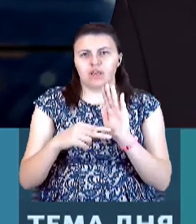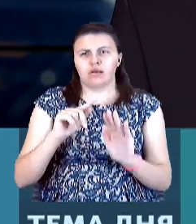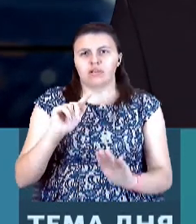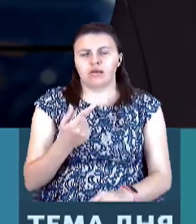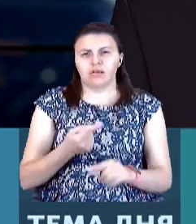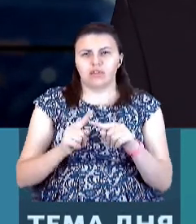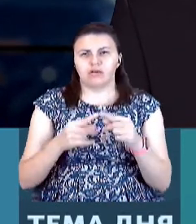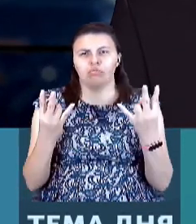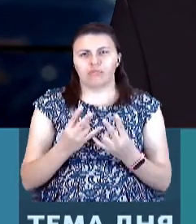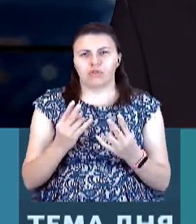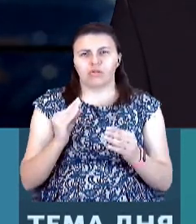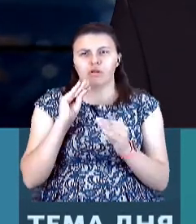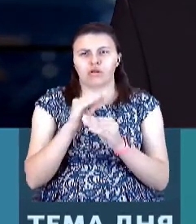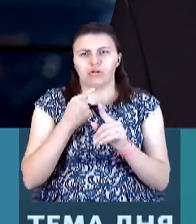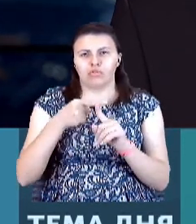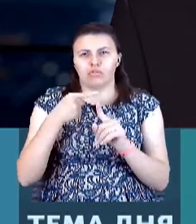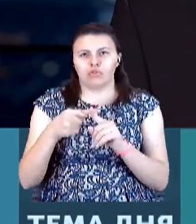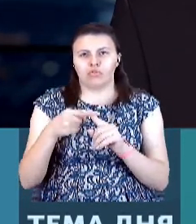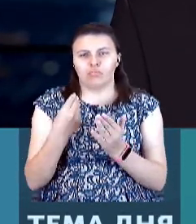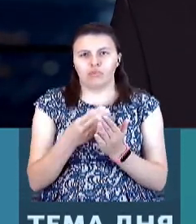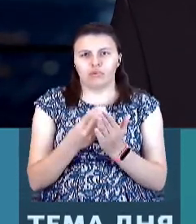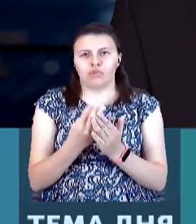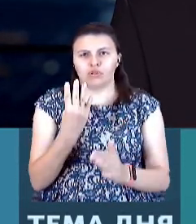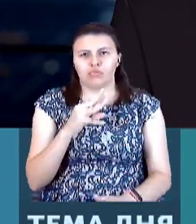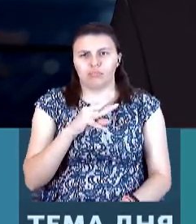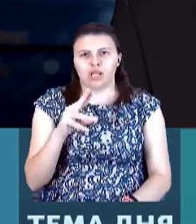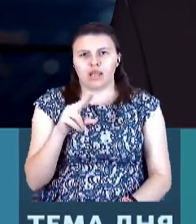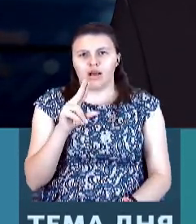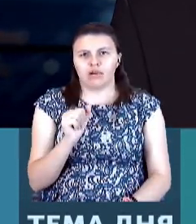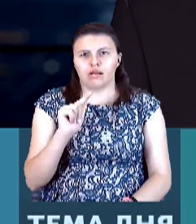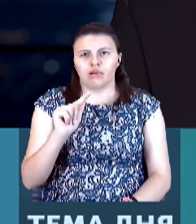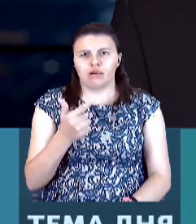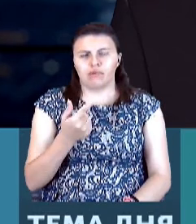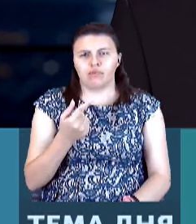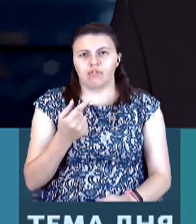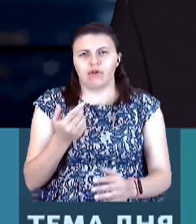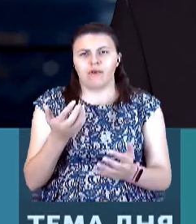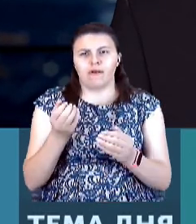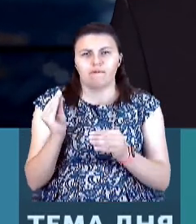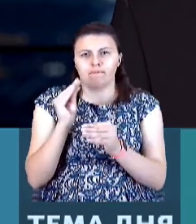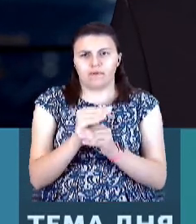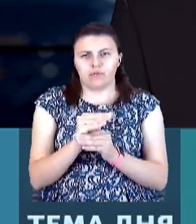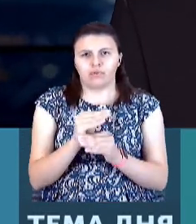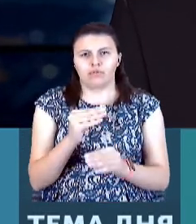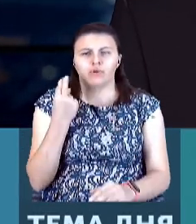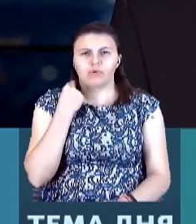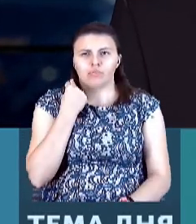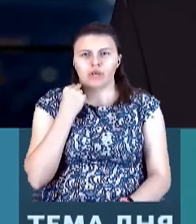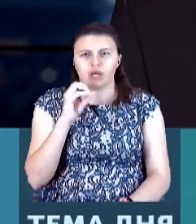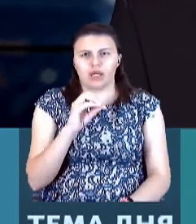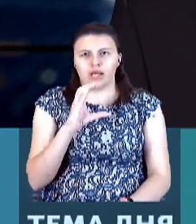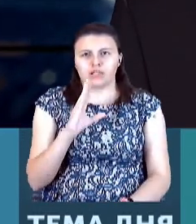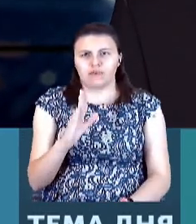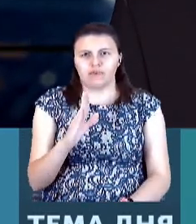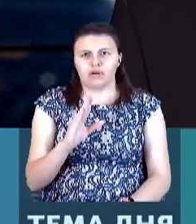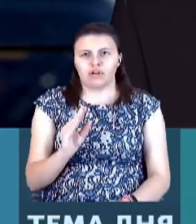необхідно додаткових видатків бюджету на 4 мільярда гривень. При тому, що надходження від податків єдиного соціального внеску